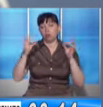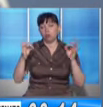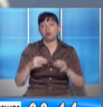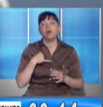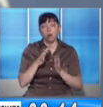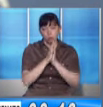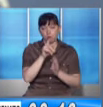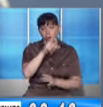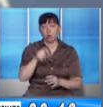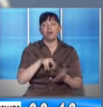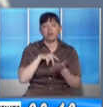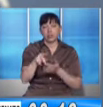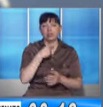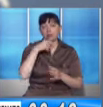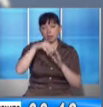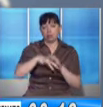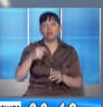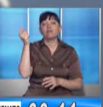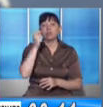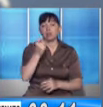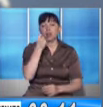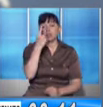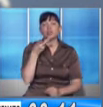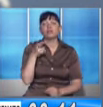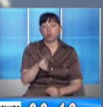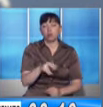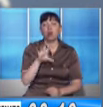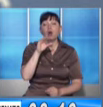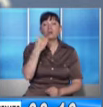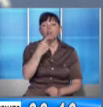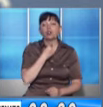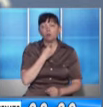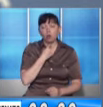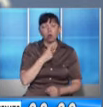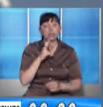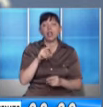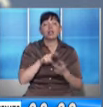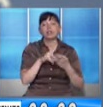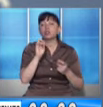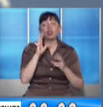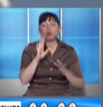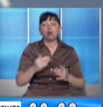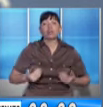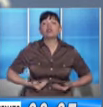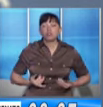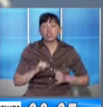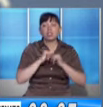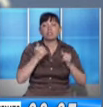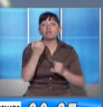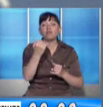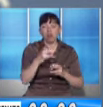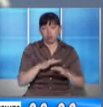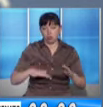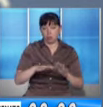vă îndemnăm să ieșiți la vot. Duminică, 11 iulie, de votul dumneavoastră nu depinde doar viața și dezvoltarea localității pe